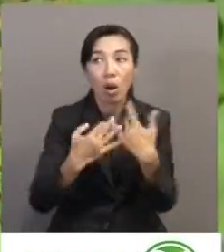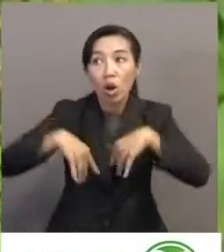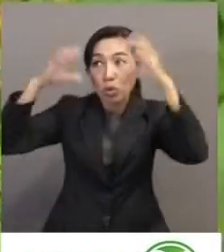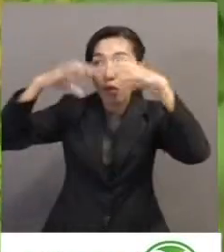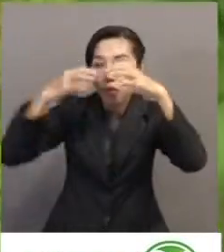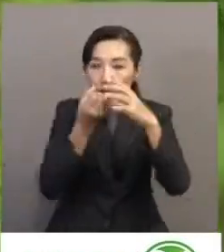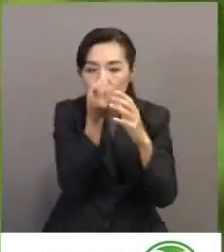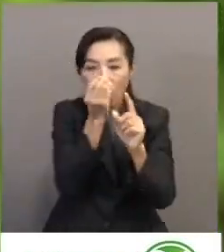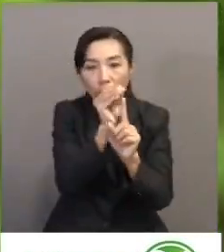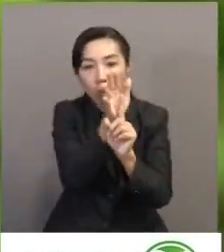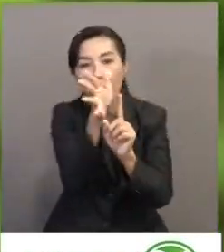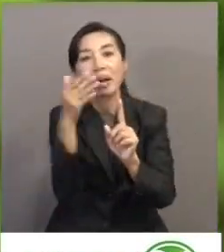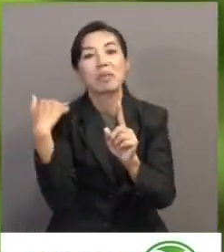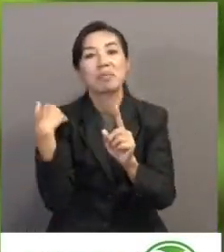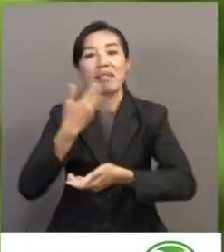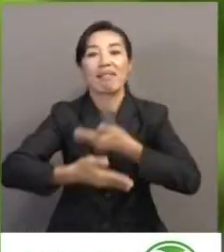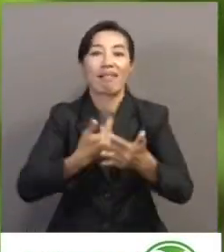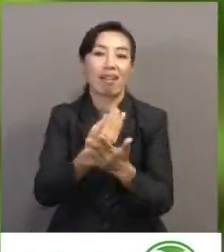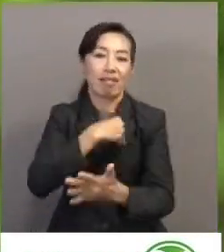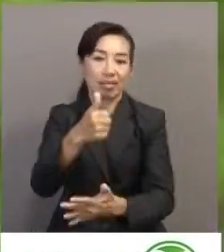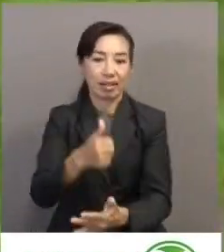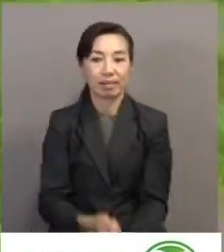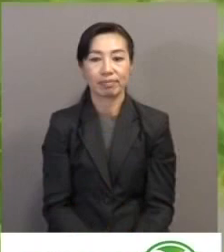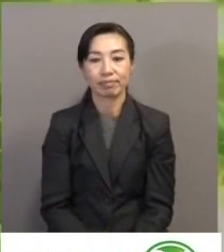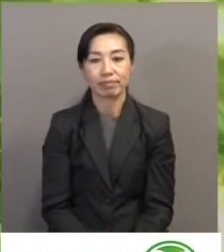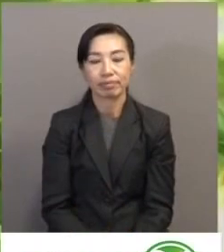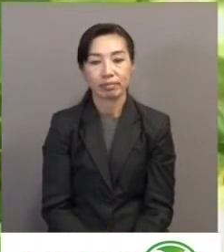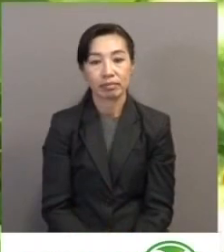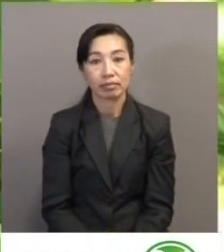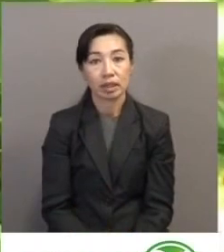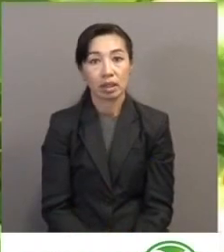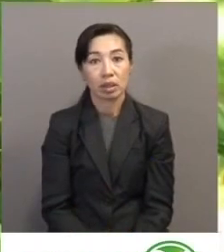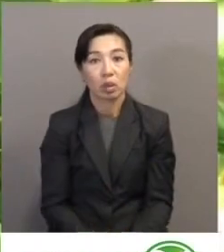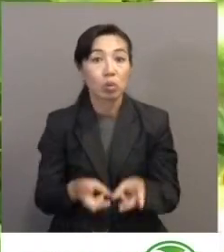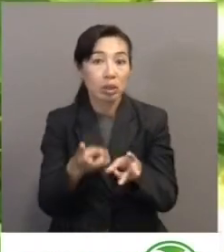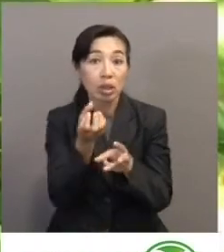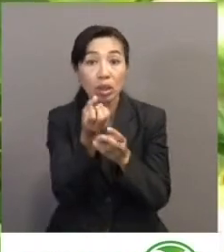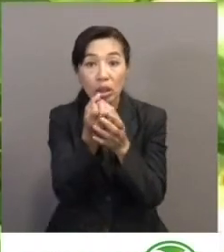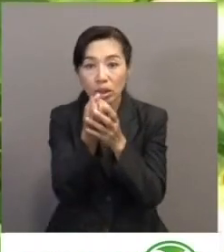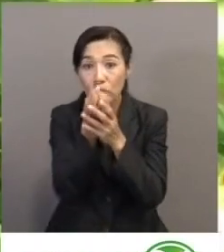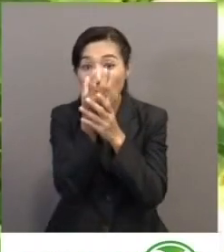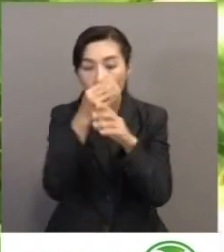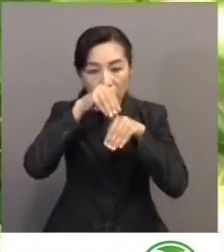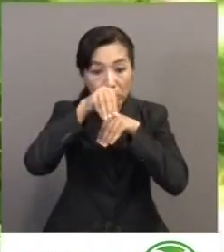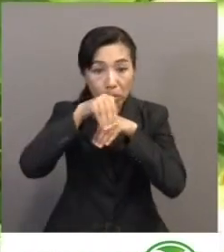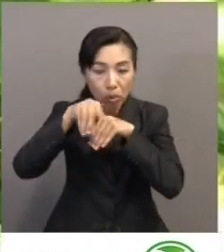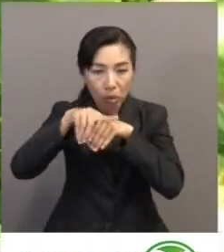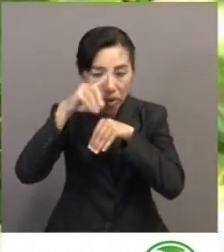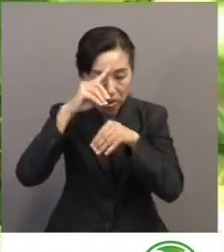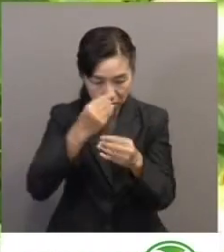ายมือเป็นระวิงเลยล่ะค่ะ ว้าว การปลูกนี่ใช้เง่าปลูก